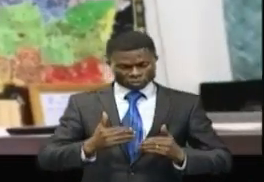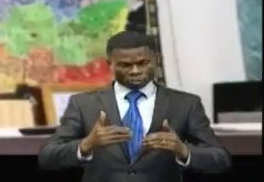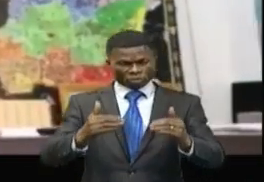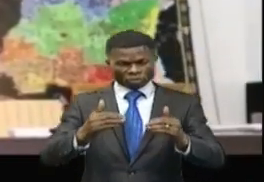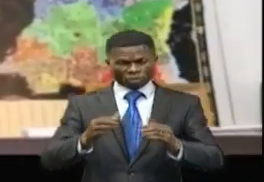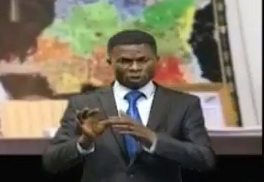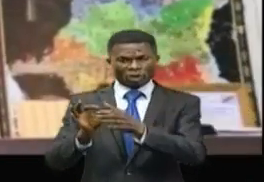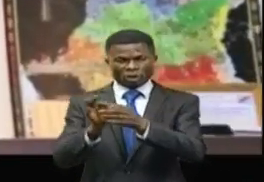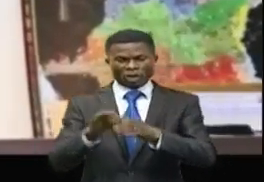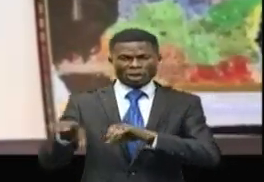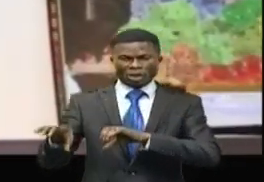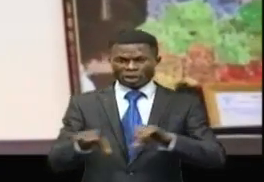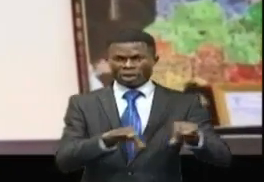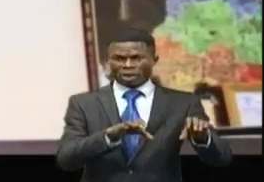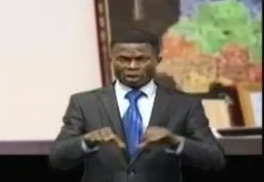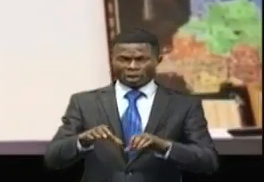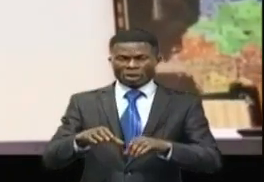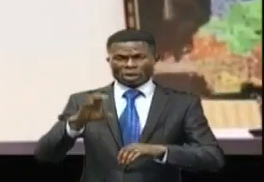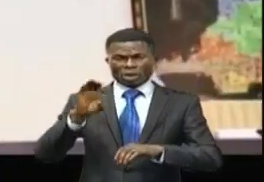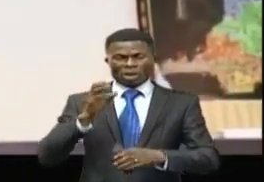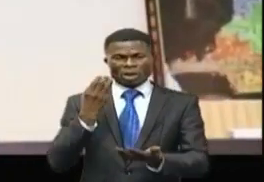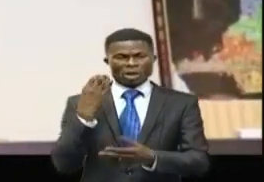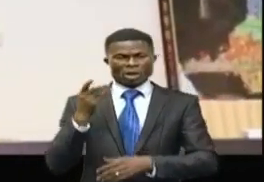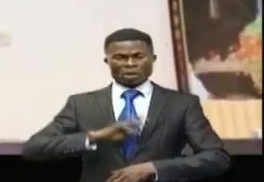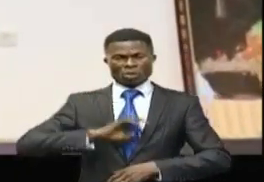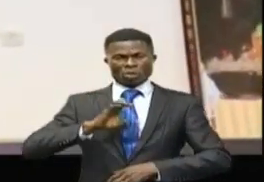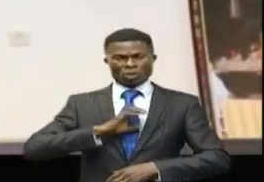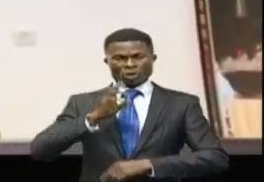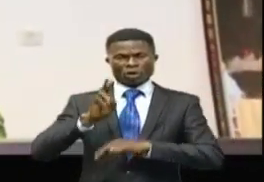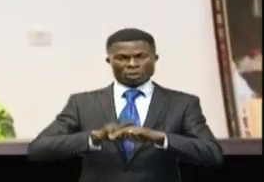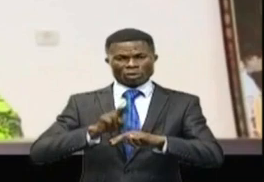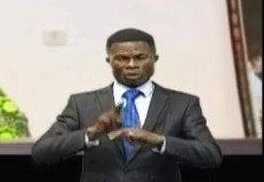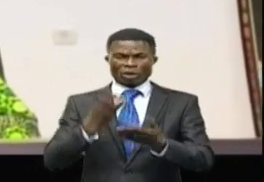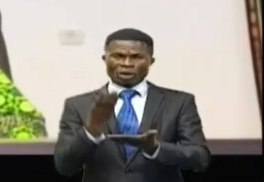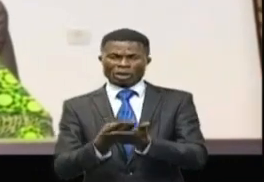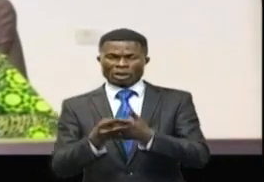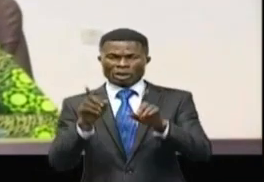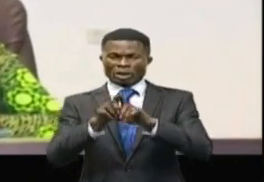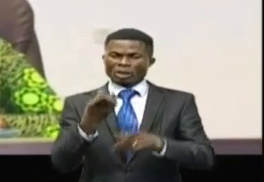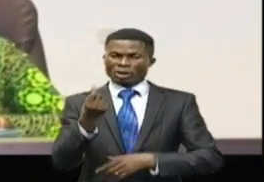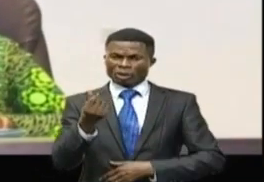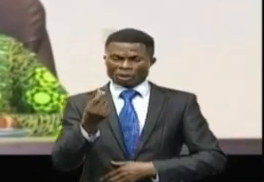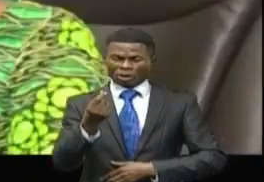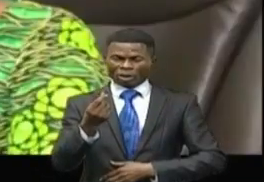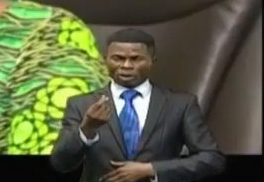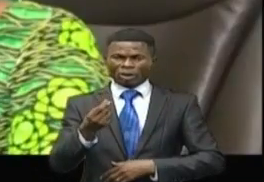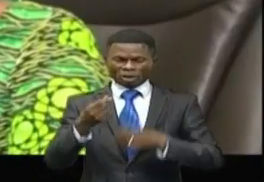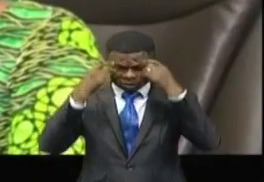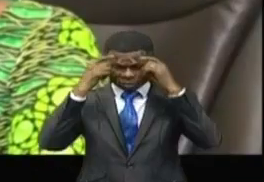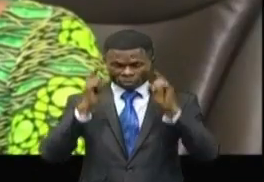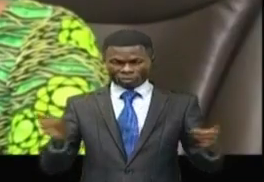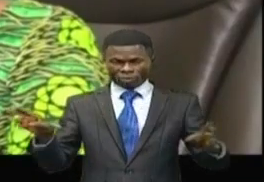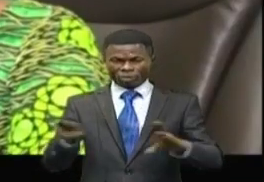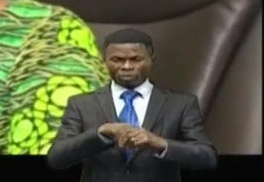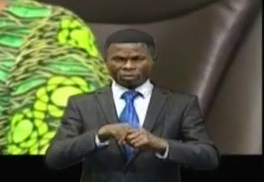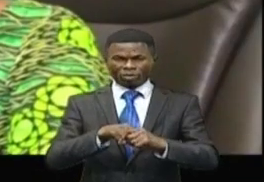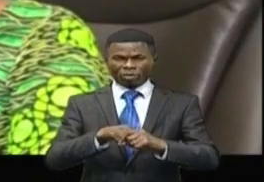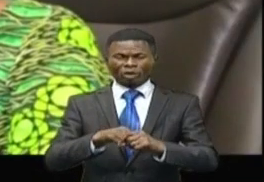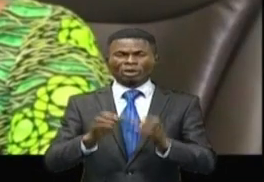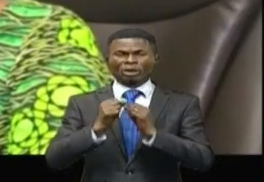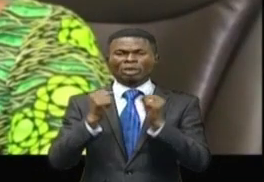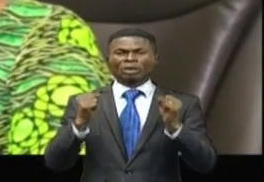des actions au niveau de la politique budgétaire et de la politique monétaire ainsi que du maintien du pacte de stabilité